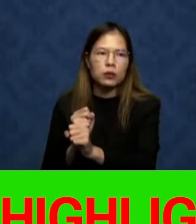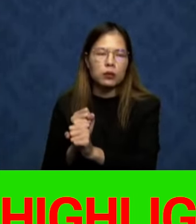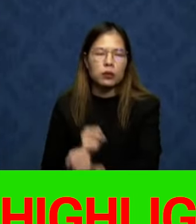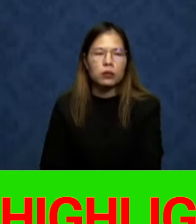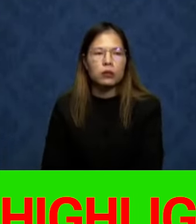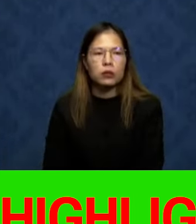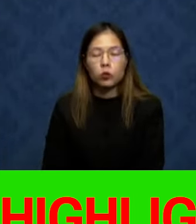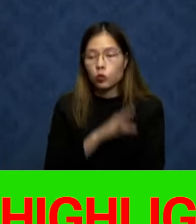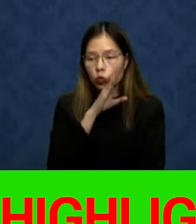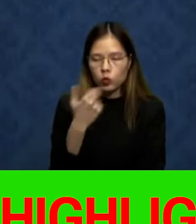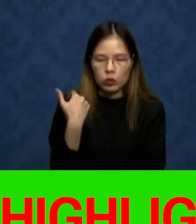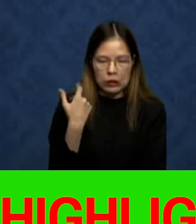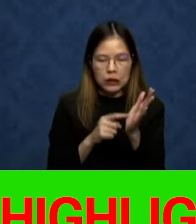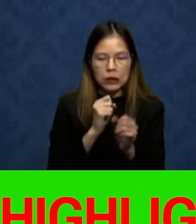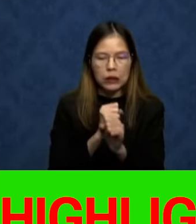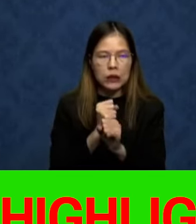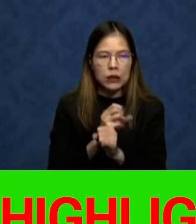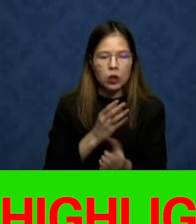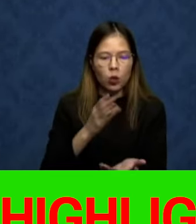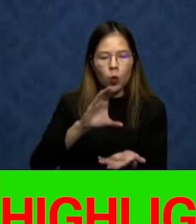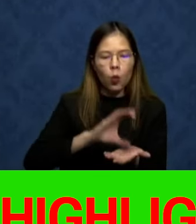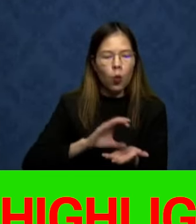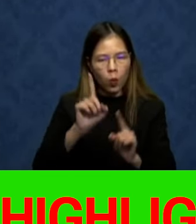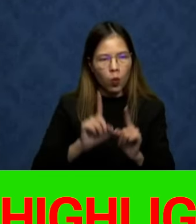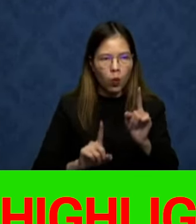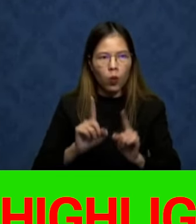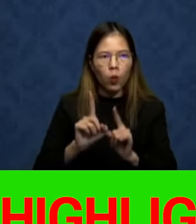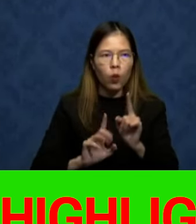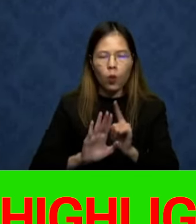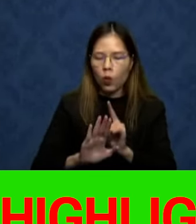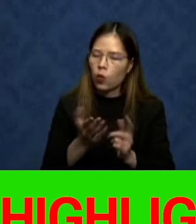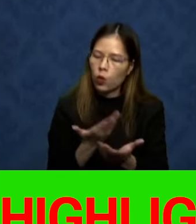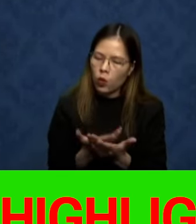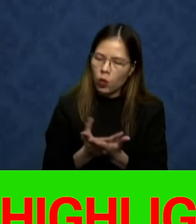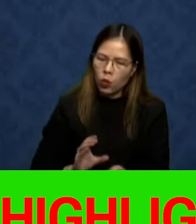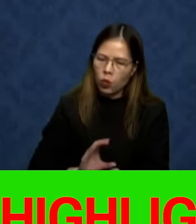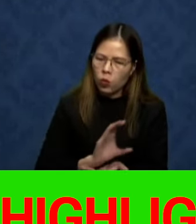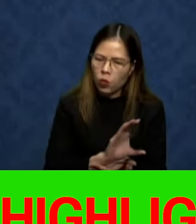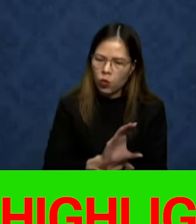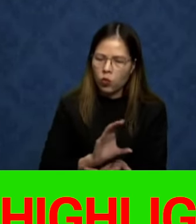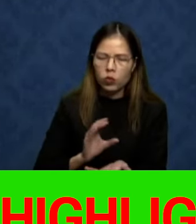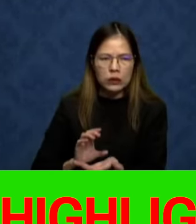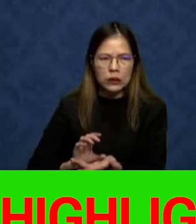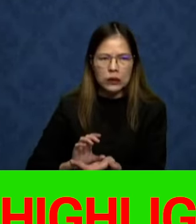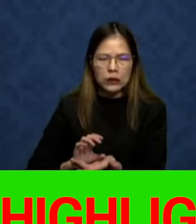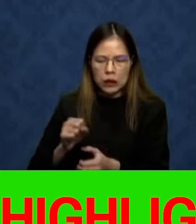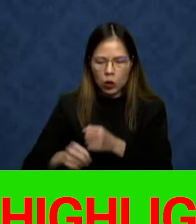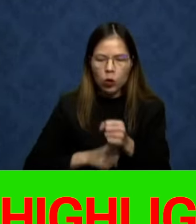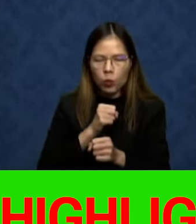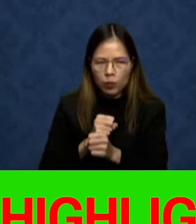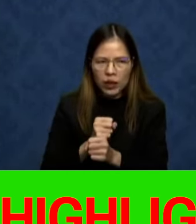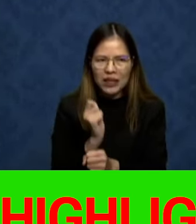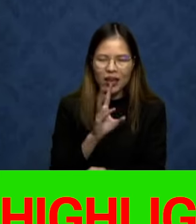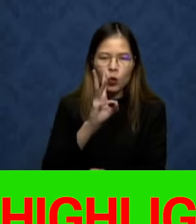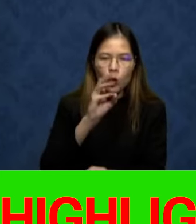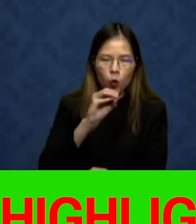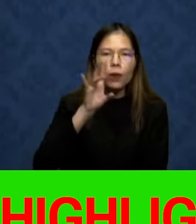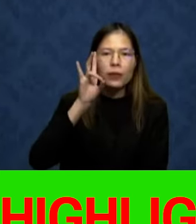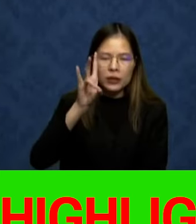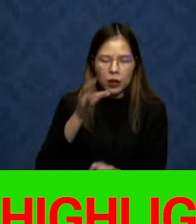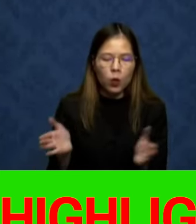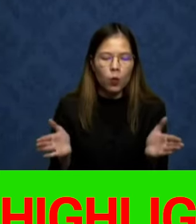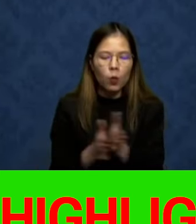ซึ่งถ้าหากเป็นอย่างนั้นเนี่ยการคำนวณงบลงทุนงบจ่ายลงทุนของปีงบประมาณรายจ่ายปี67บ